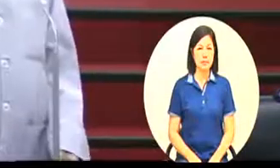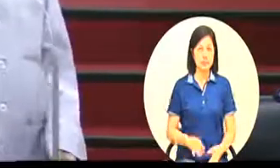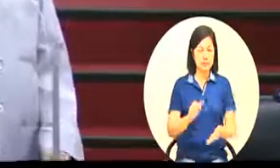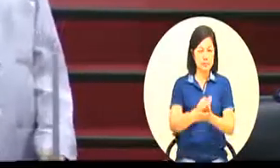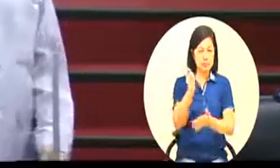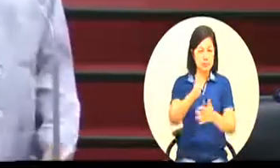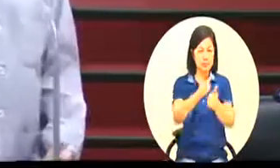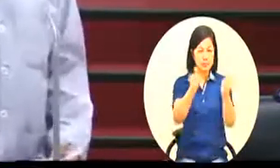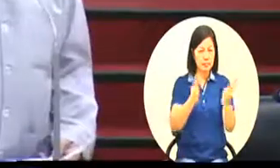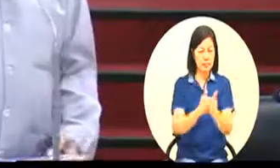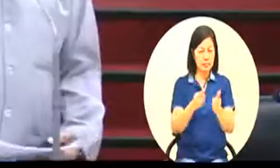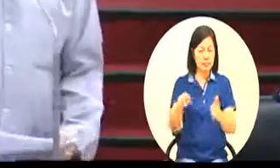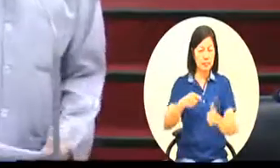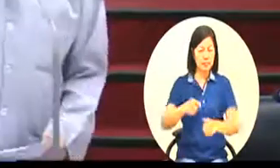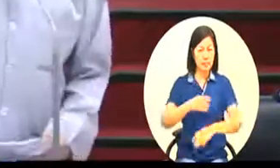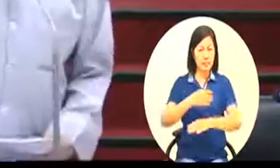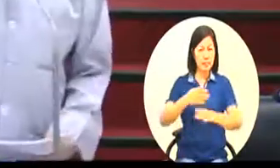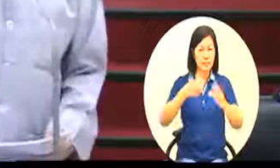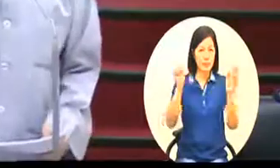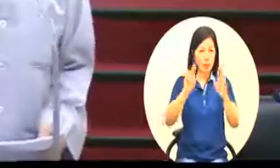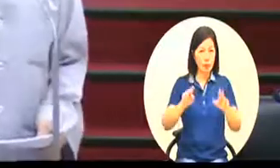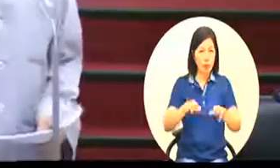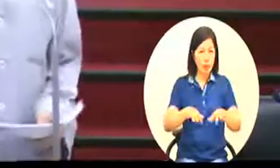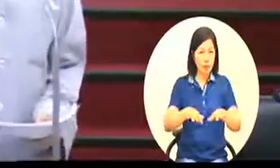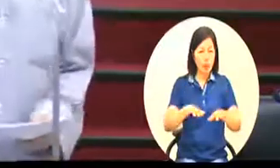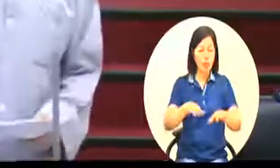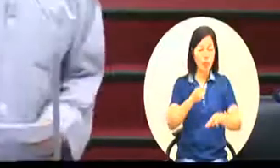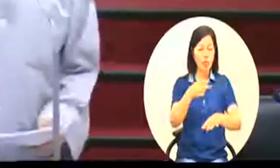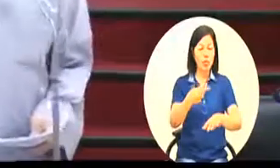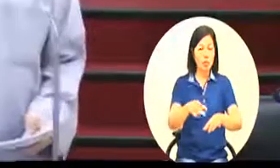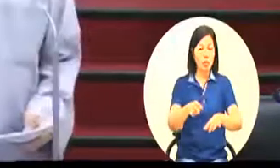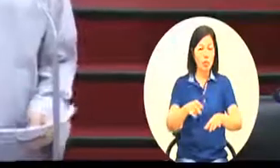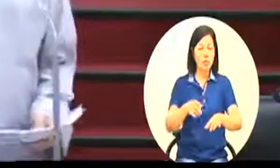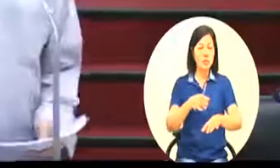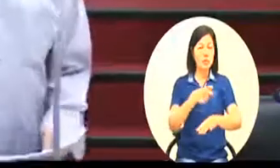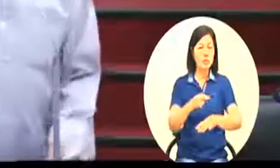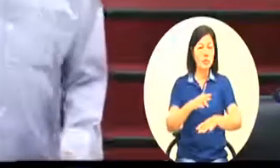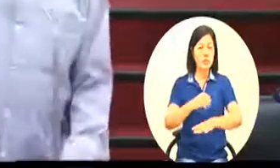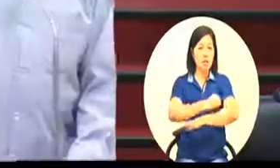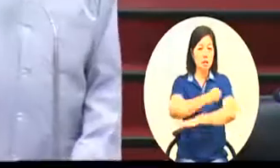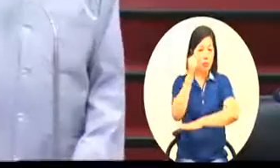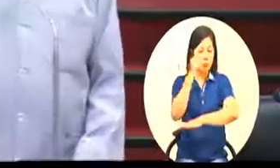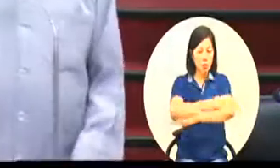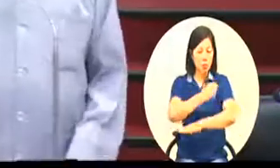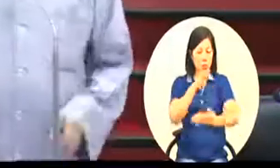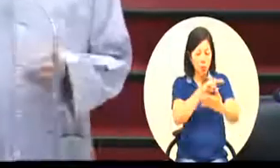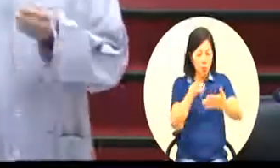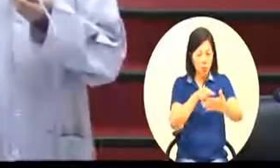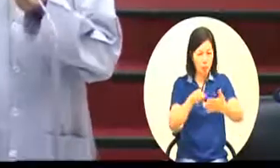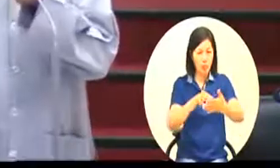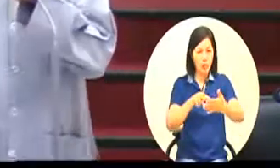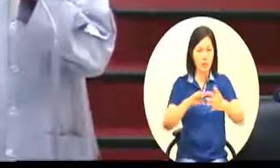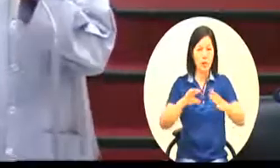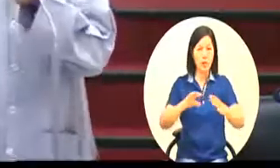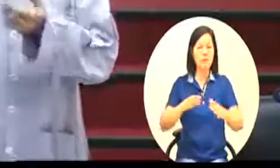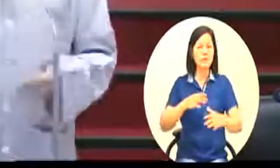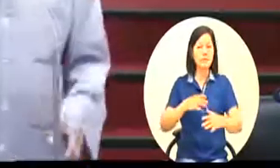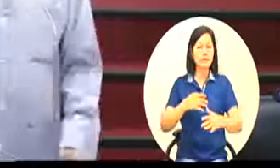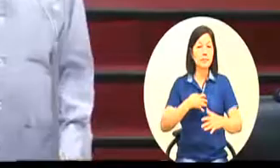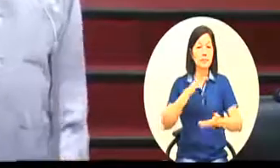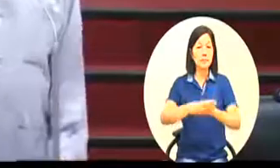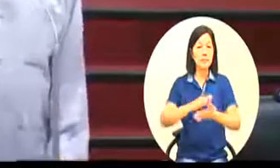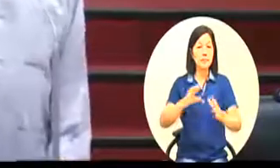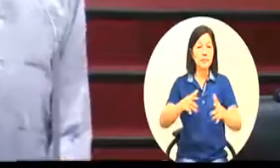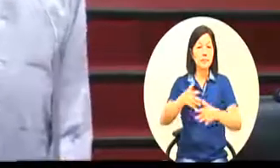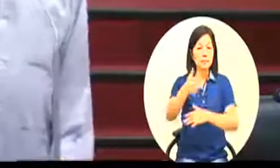电子媒体拍鬼，拢总是诸葛亮的案件，那无得阿扁总统的案件。各电视台政